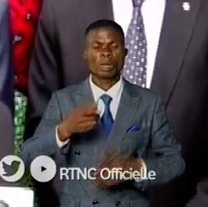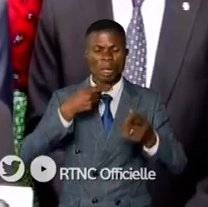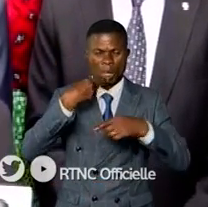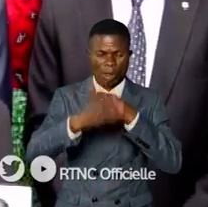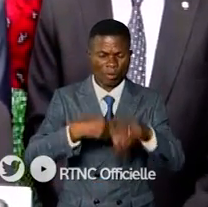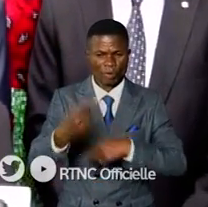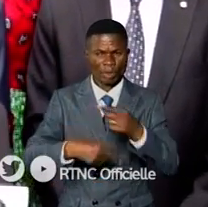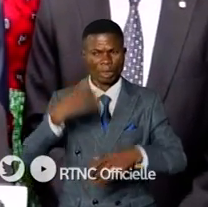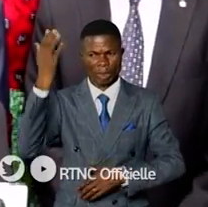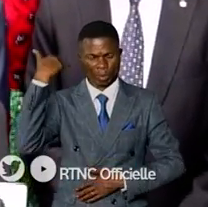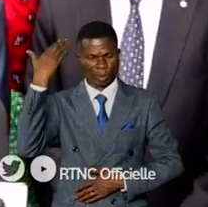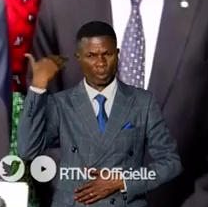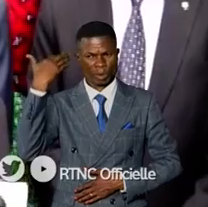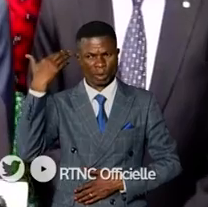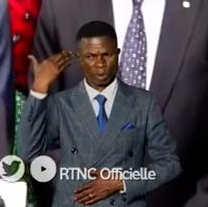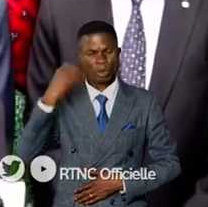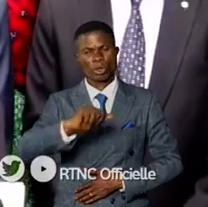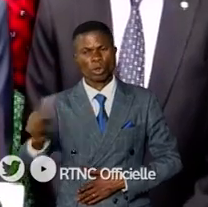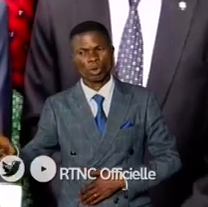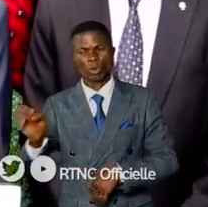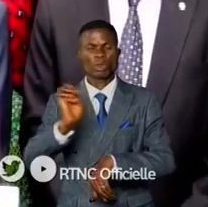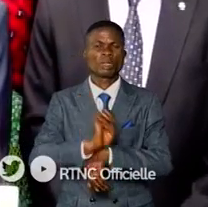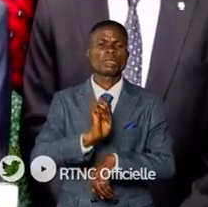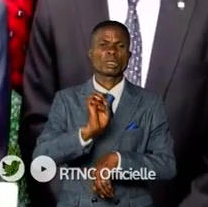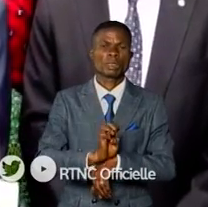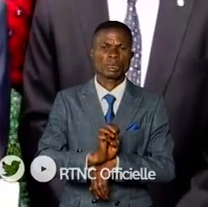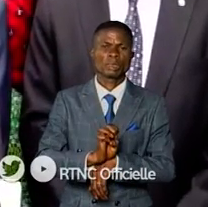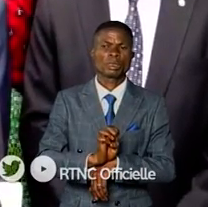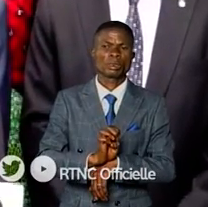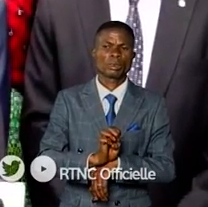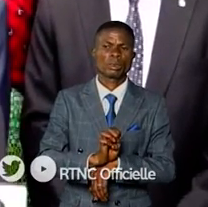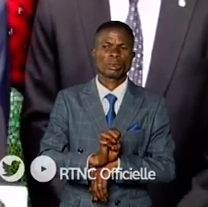fait chez les autres églises,